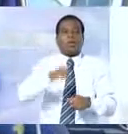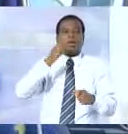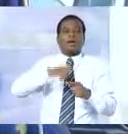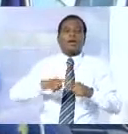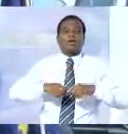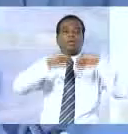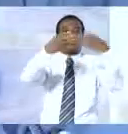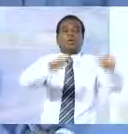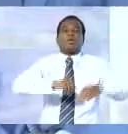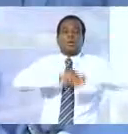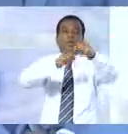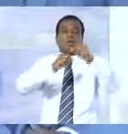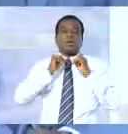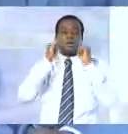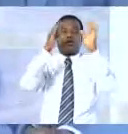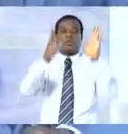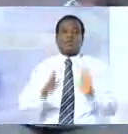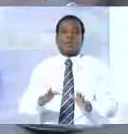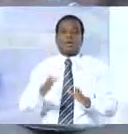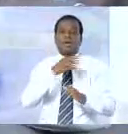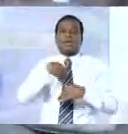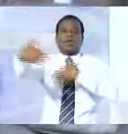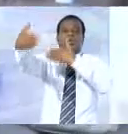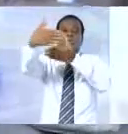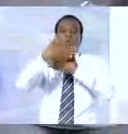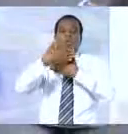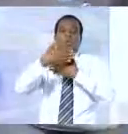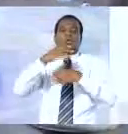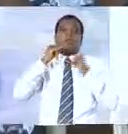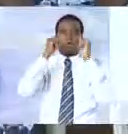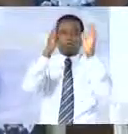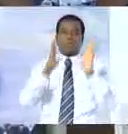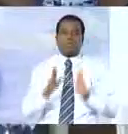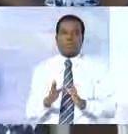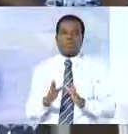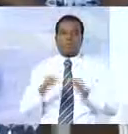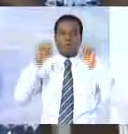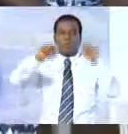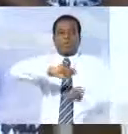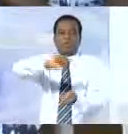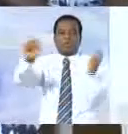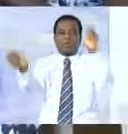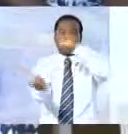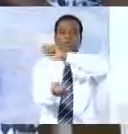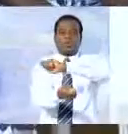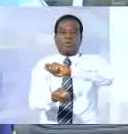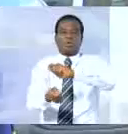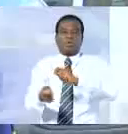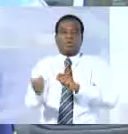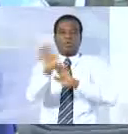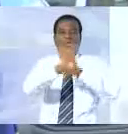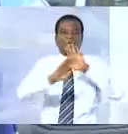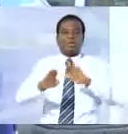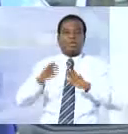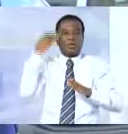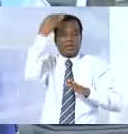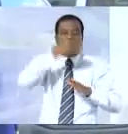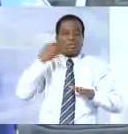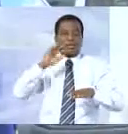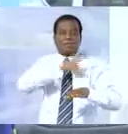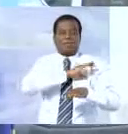assurer la sécurité des Ivoiriens et à nous rapprocher des Ivoiriens. On peut changer la face de la police, nous sommes en train de la